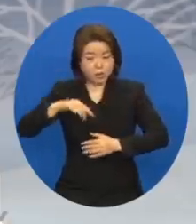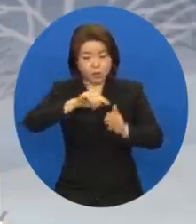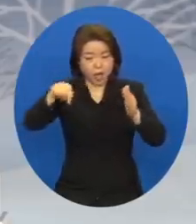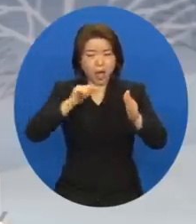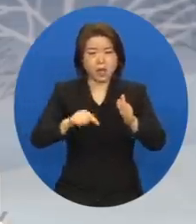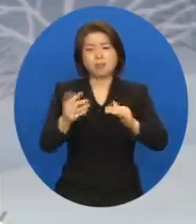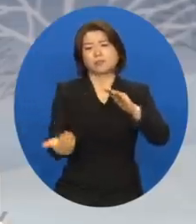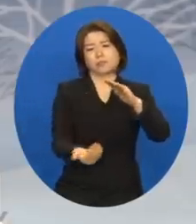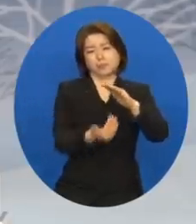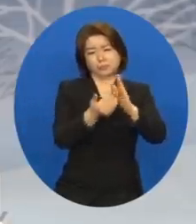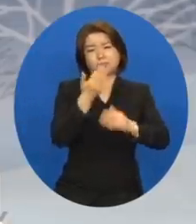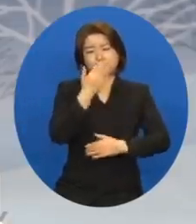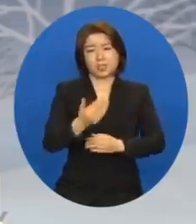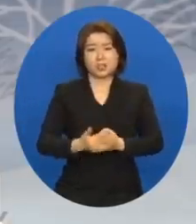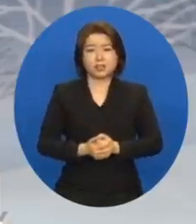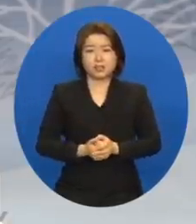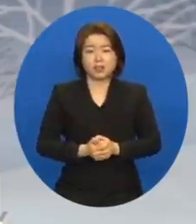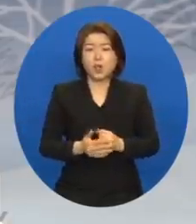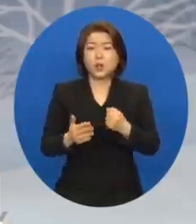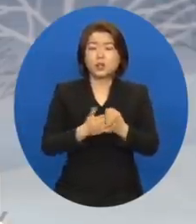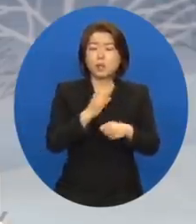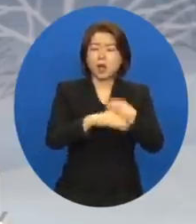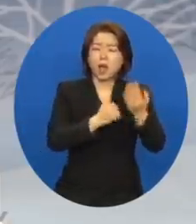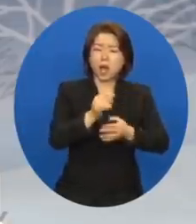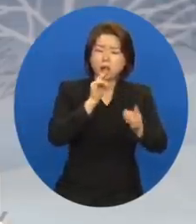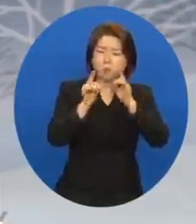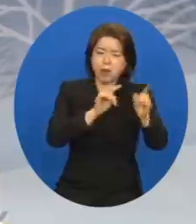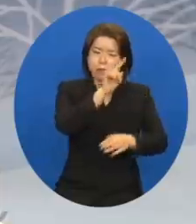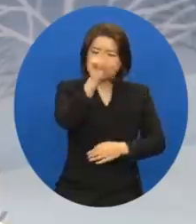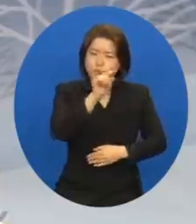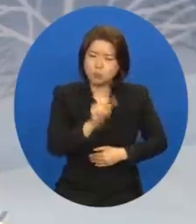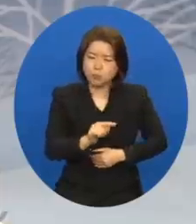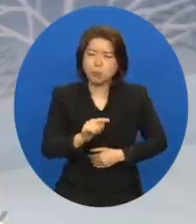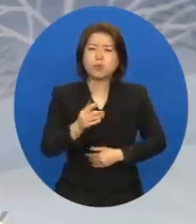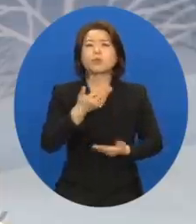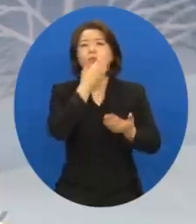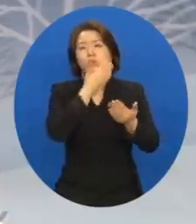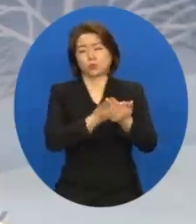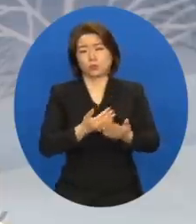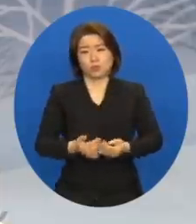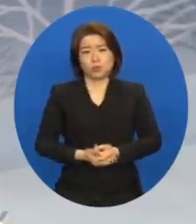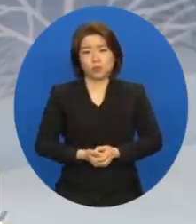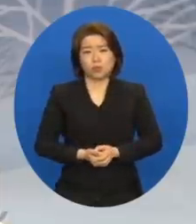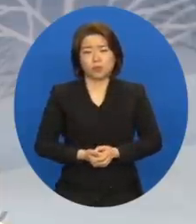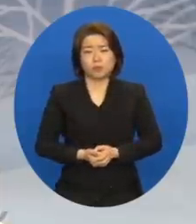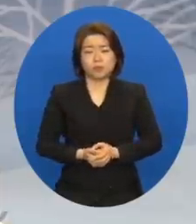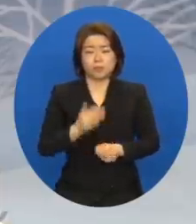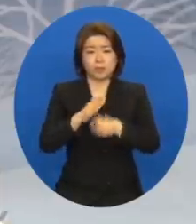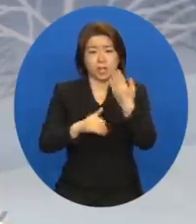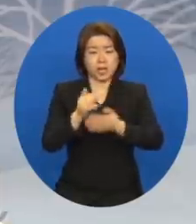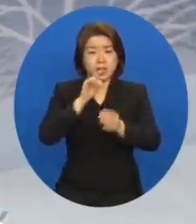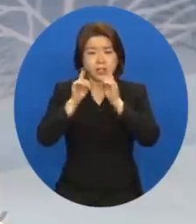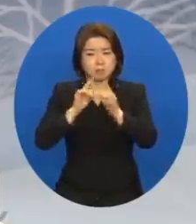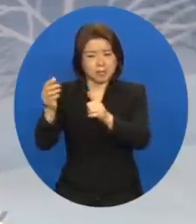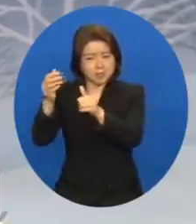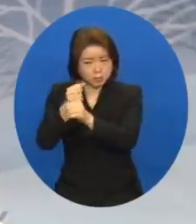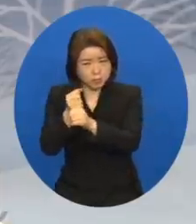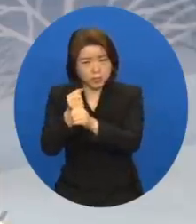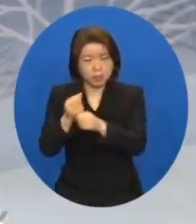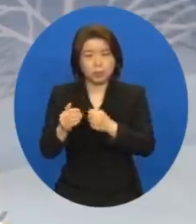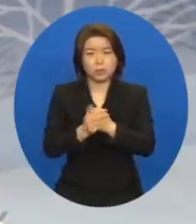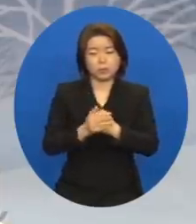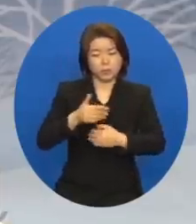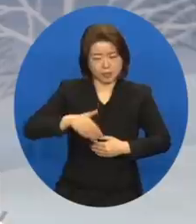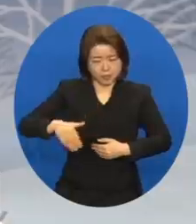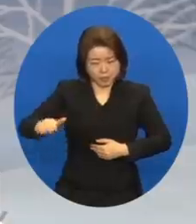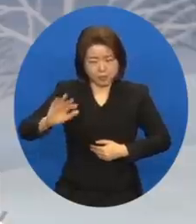것입니다. 그러므로 하나님의 말씀이 무엇인지가 중요한 것입니다. 하나님의 말씀을 붙잡고